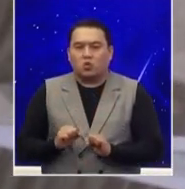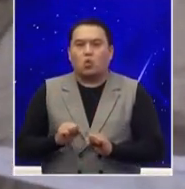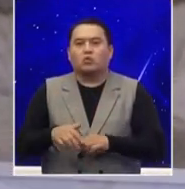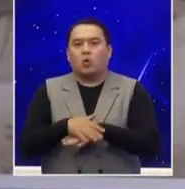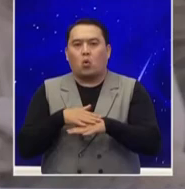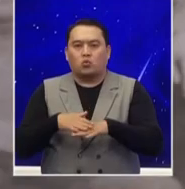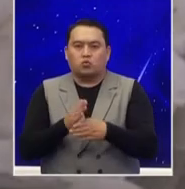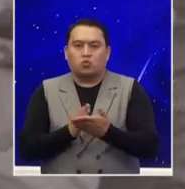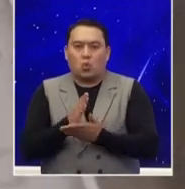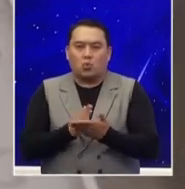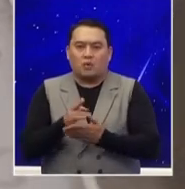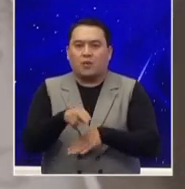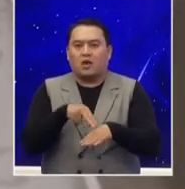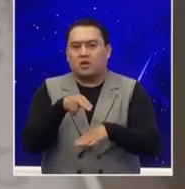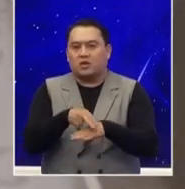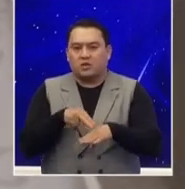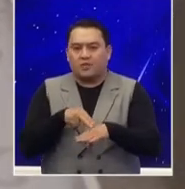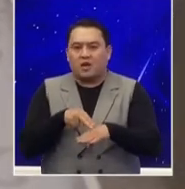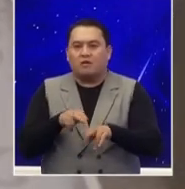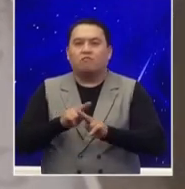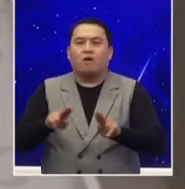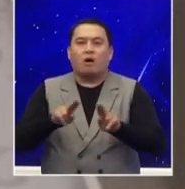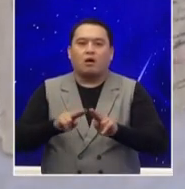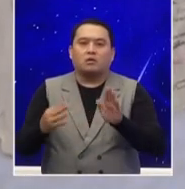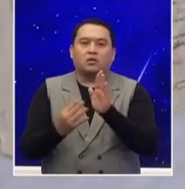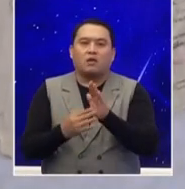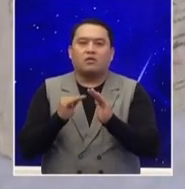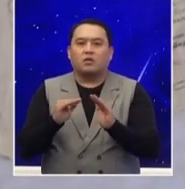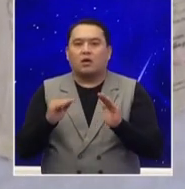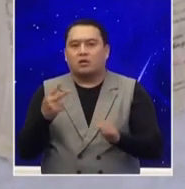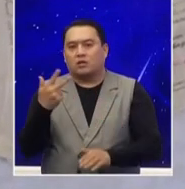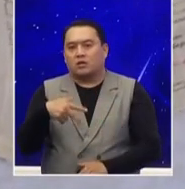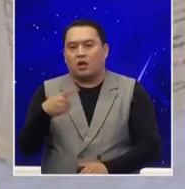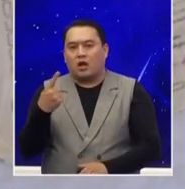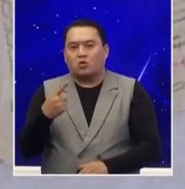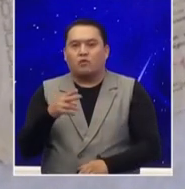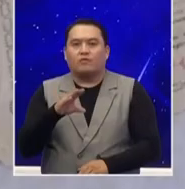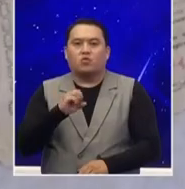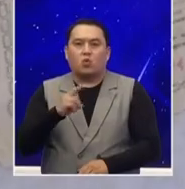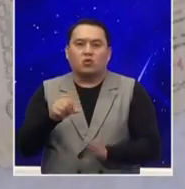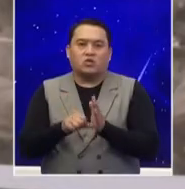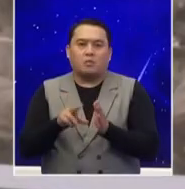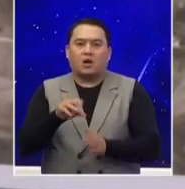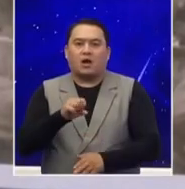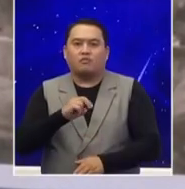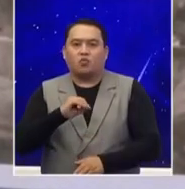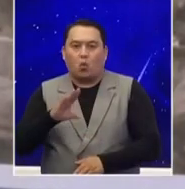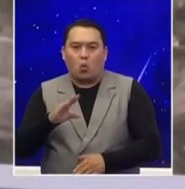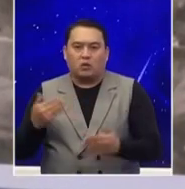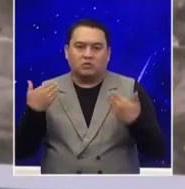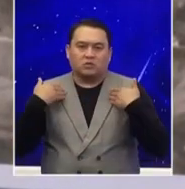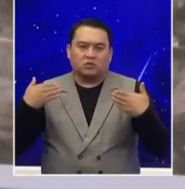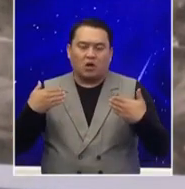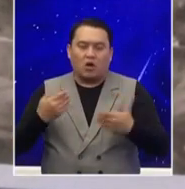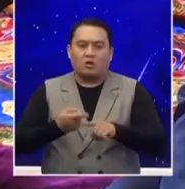граждан службой системе внутренних дел воспитавший девятерых детей 31 внука и шестерых правнуков доблестный